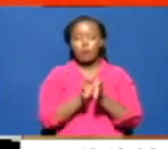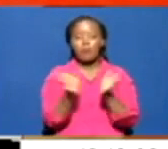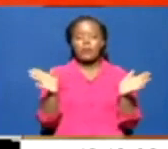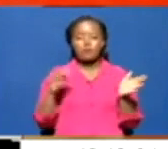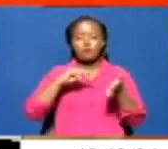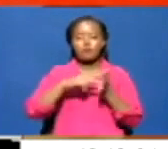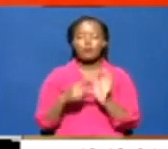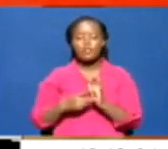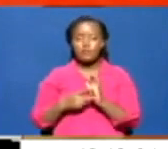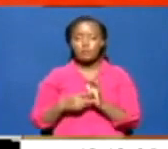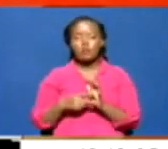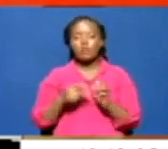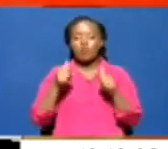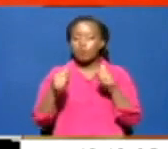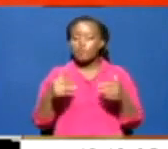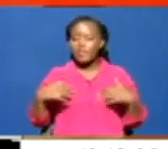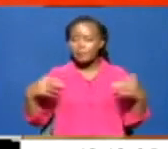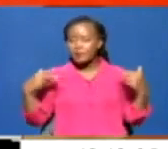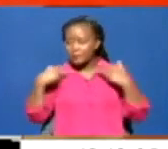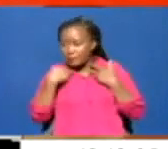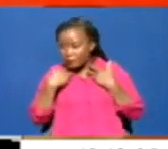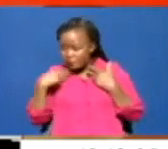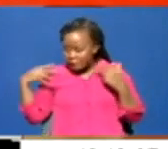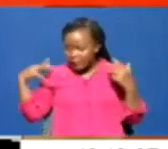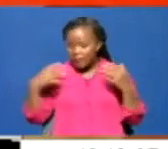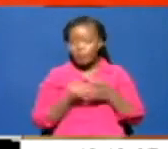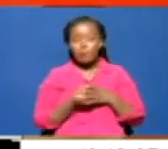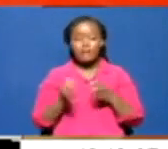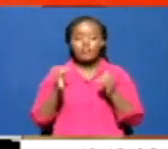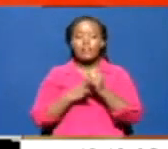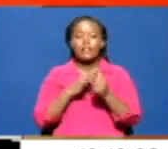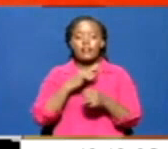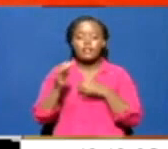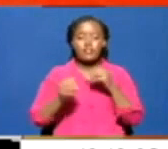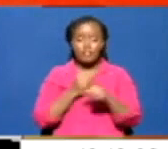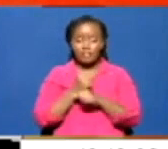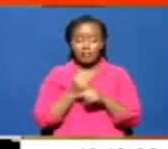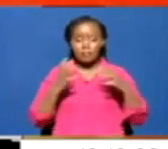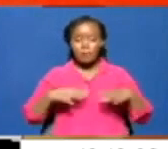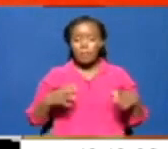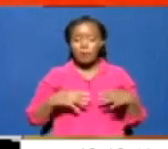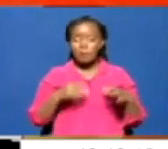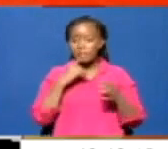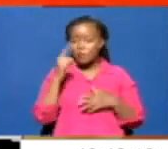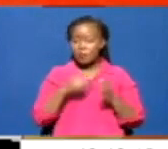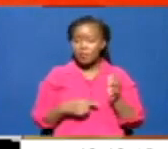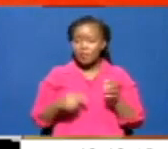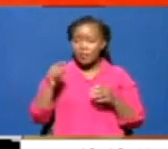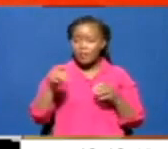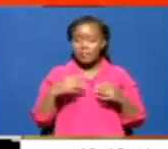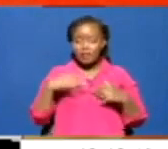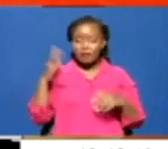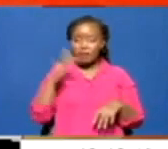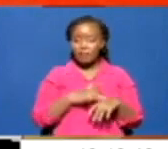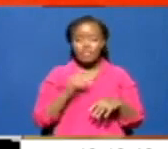119 ambao umekwama kwa muda wa miaka minane. Wenyeji wanadai kwamba mradi huo umeathiriwa na malumbano ya kisiasa